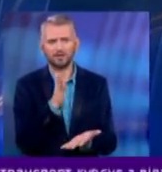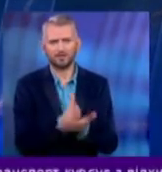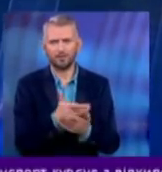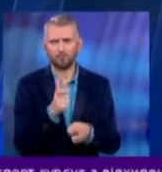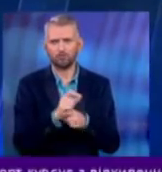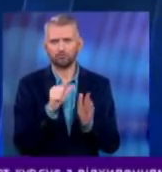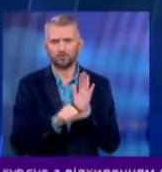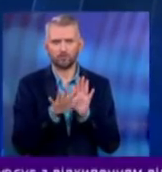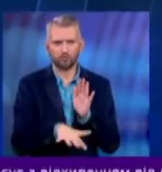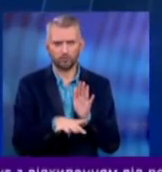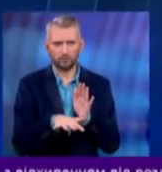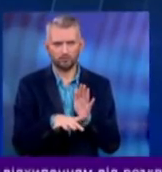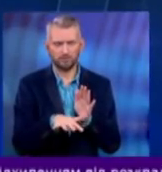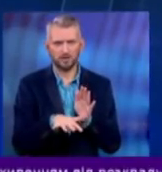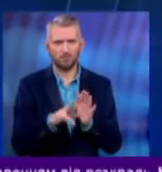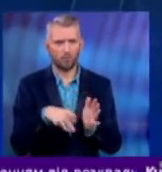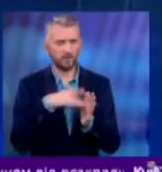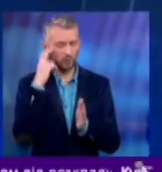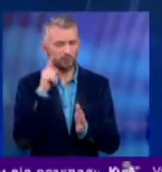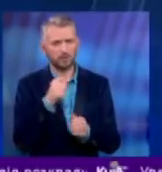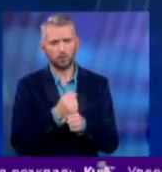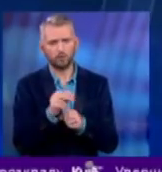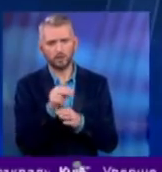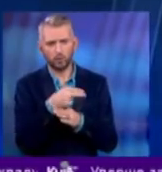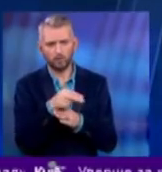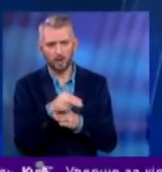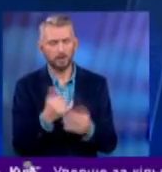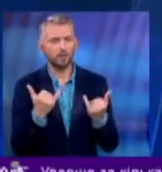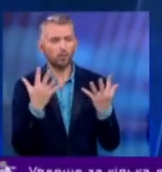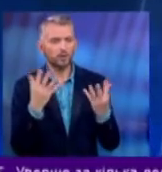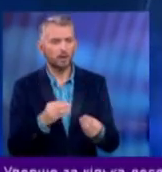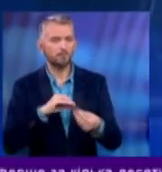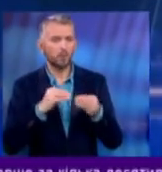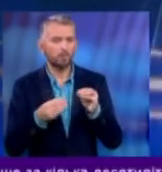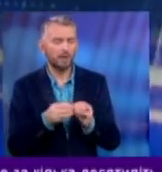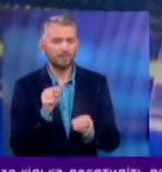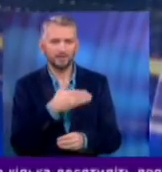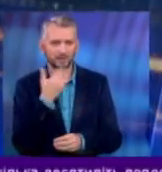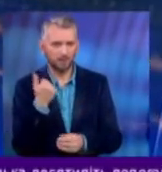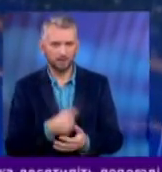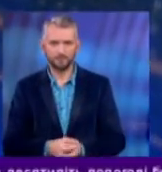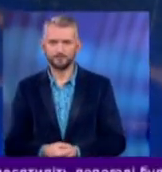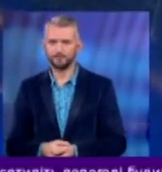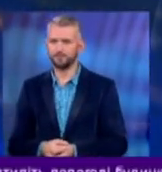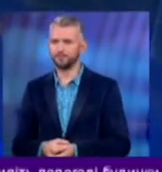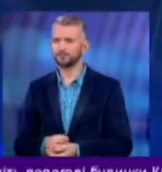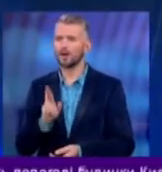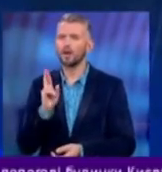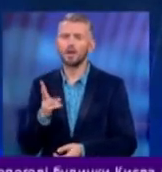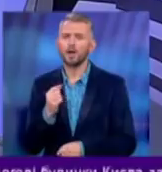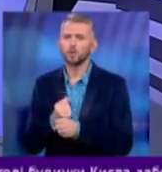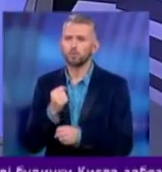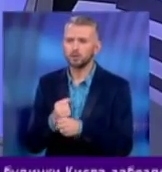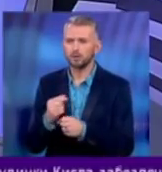понад 60 по місту Києву, і там зроблять це коригування. Тобто на сьогоднішній день проблеми з цим немає. А як здійснити